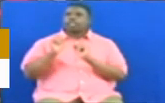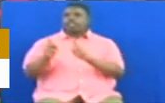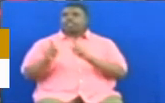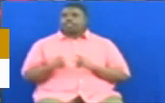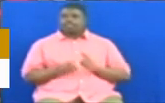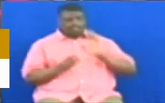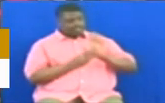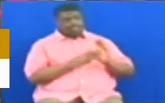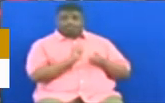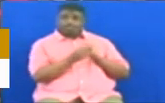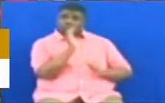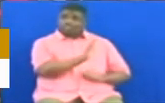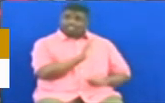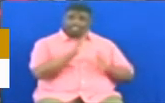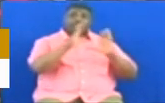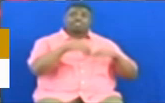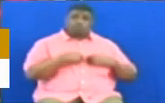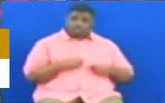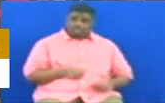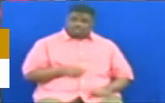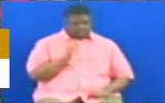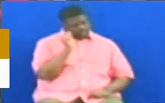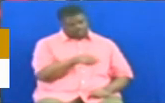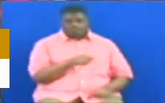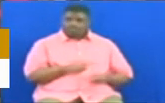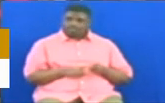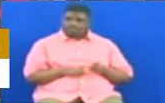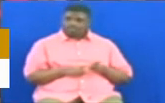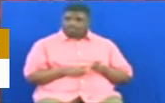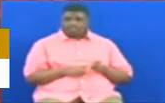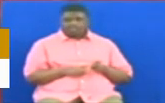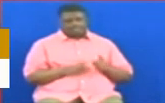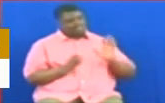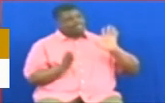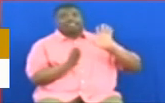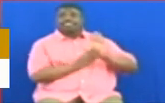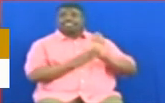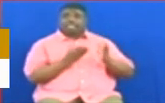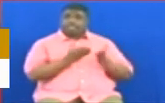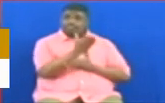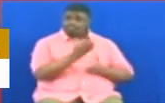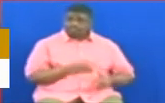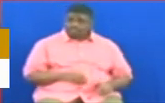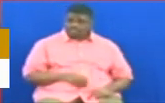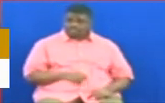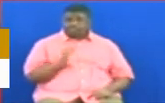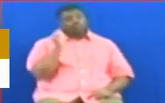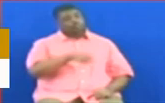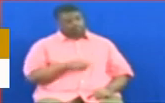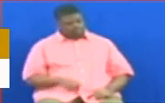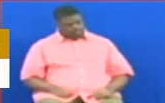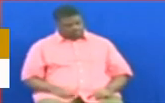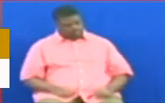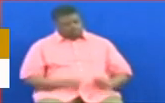Kifungu cha nane marekebisho yake kinafikiwa? Ndio. Sawa. Kifungu cha tisa. Cha tisa kinafikiwa?